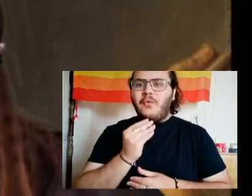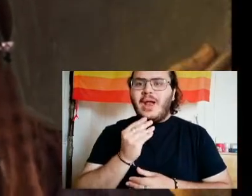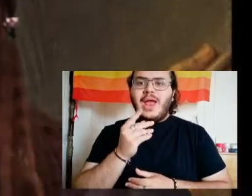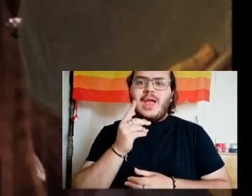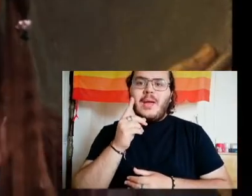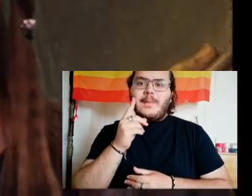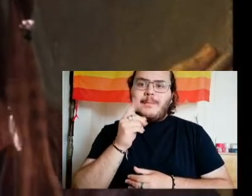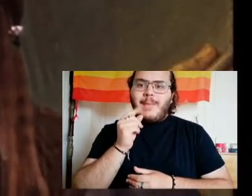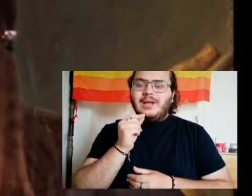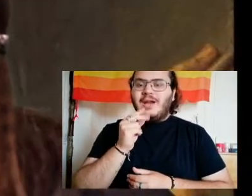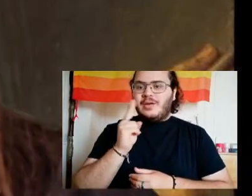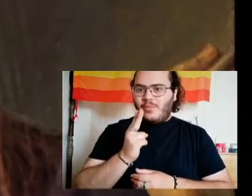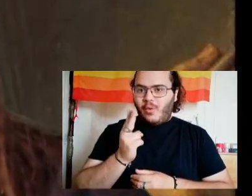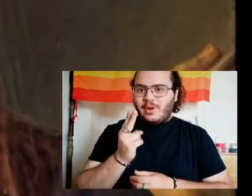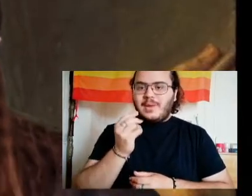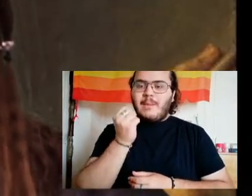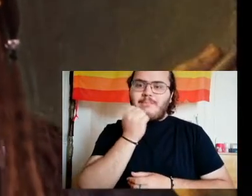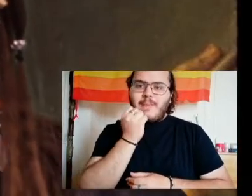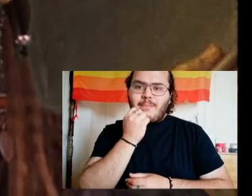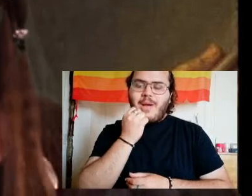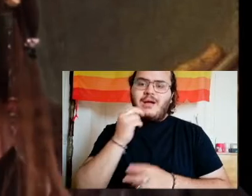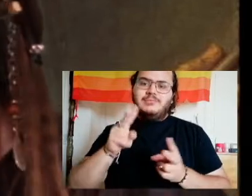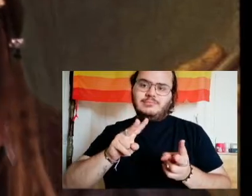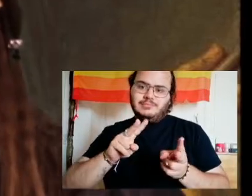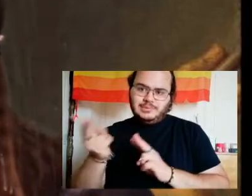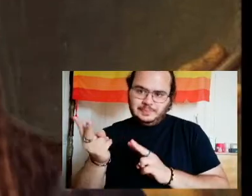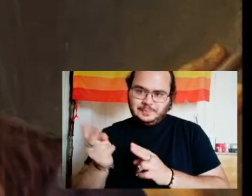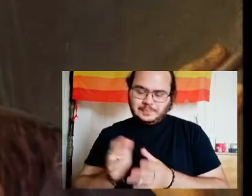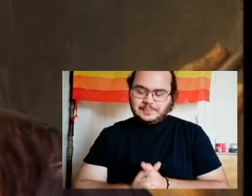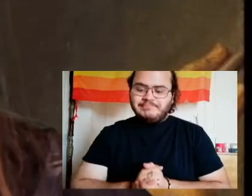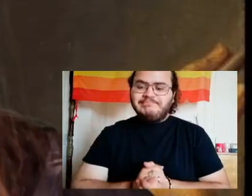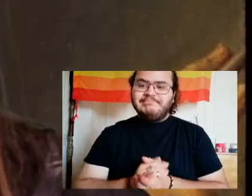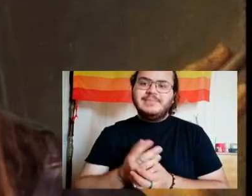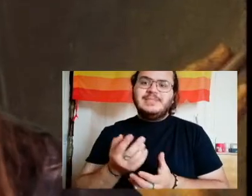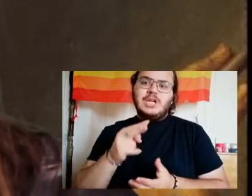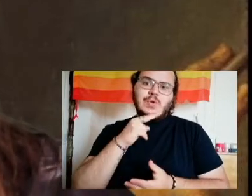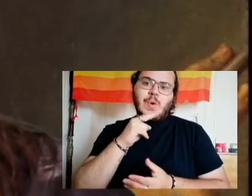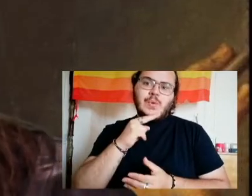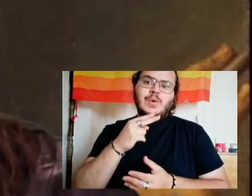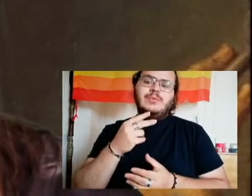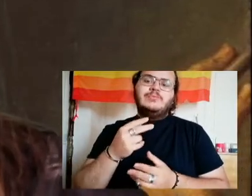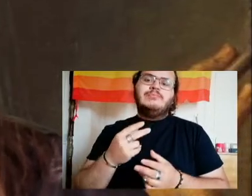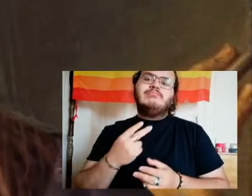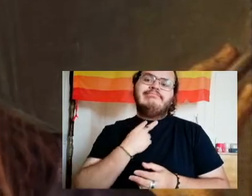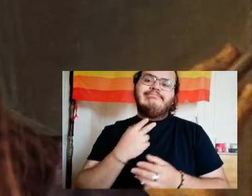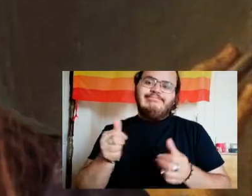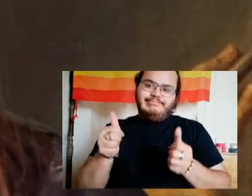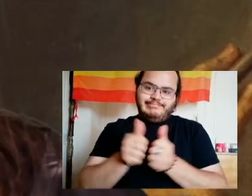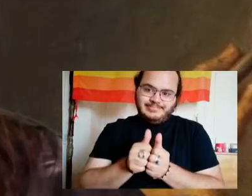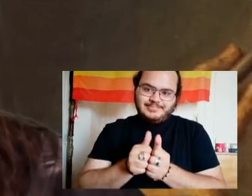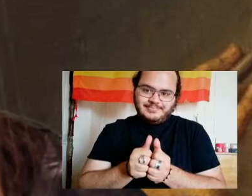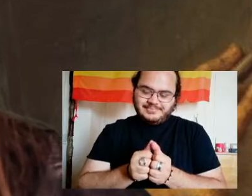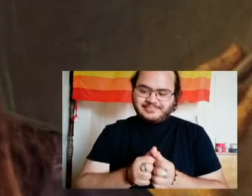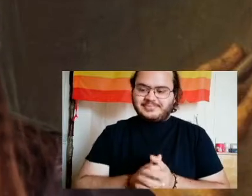Venezia. L'infanzia di Tonin, figlio appunto di un povero cavapietre, fu presto funestata dalla morte prematura del padre